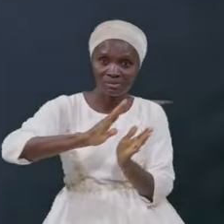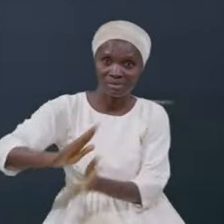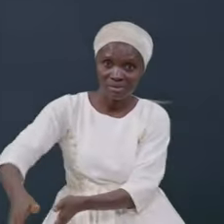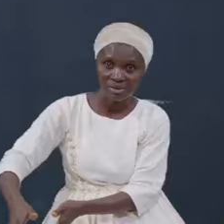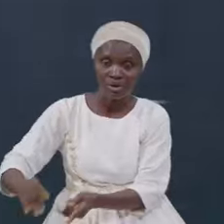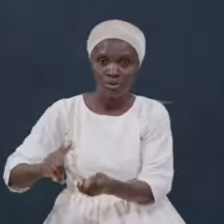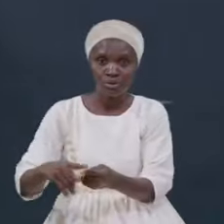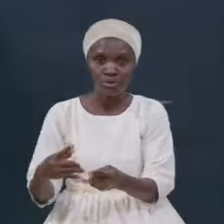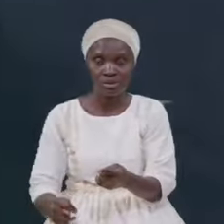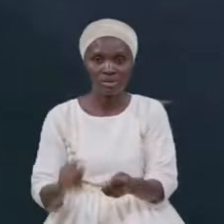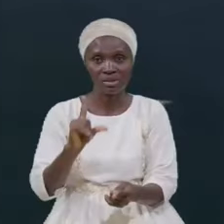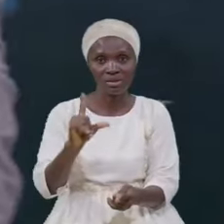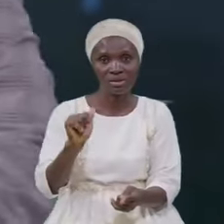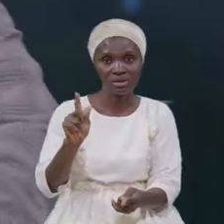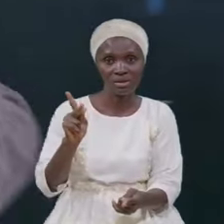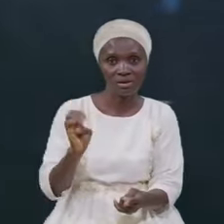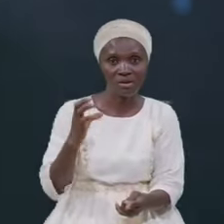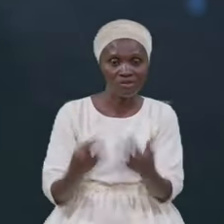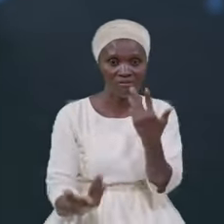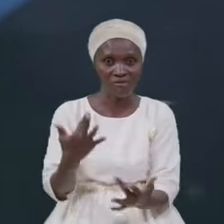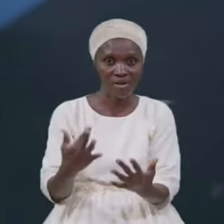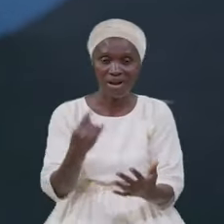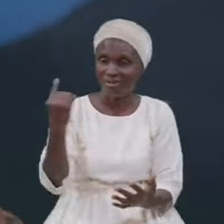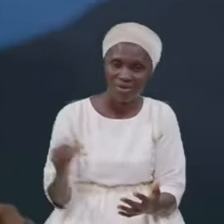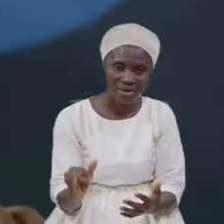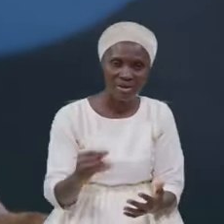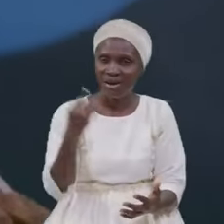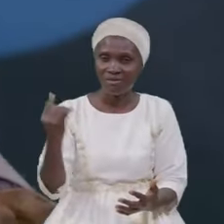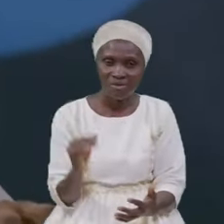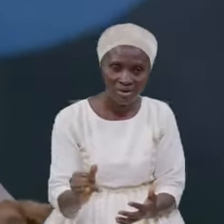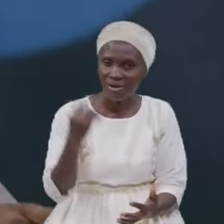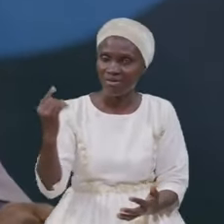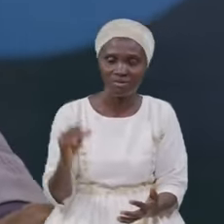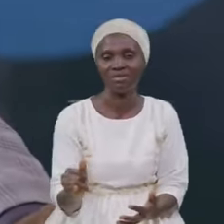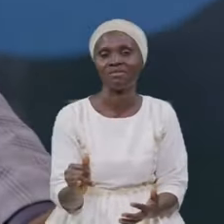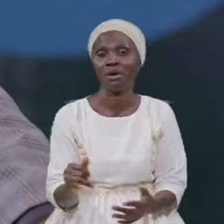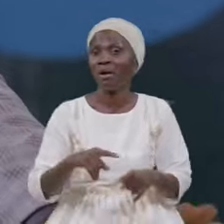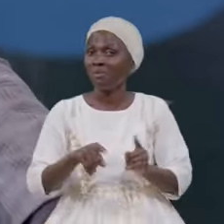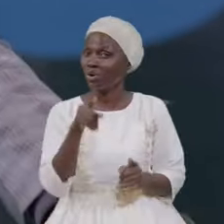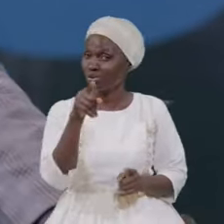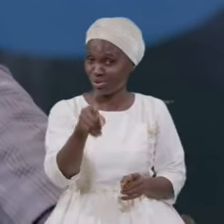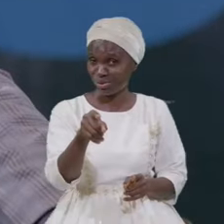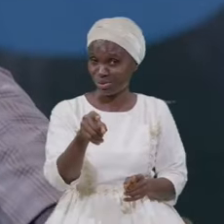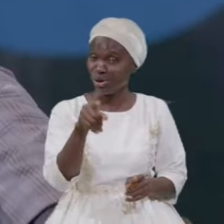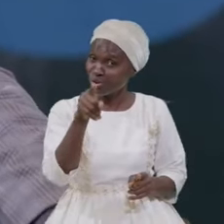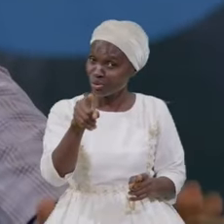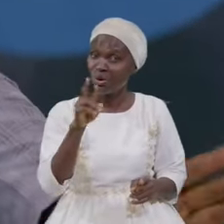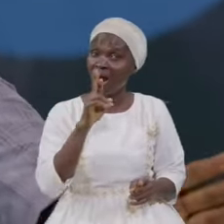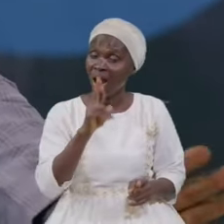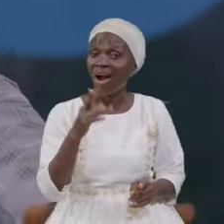toujours. Mais toi, tu as la faveur, tu es chanceux, tu es